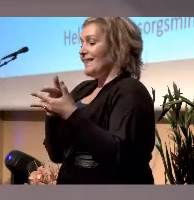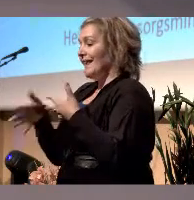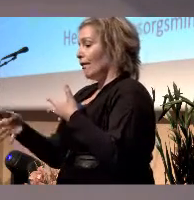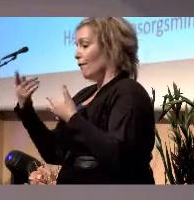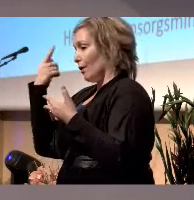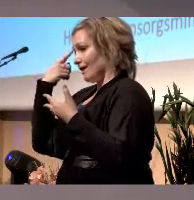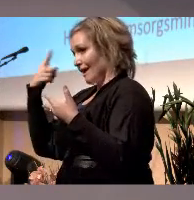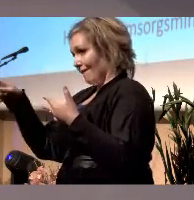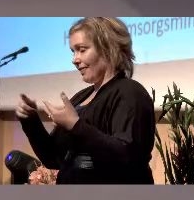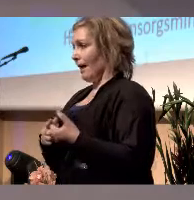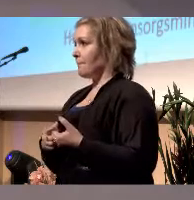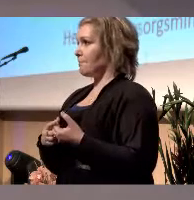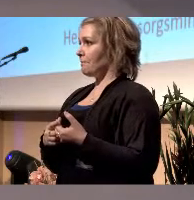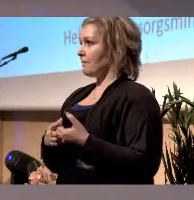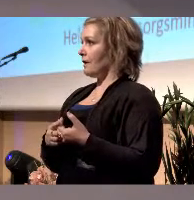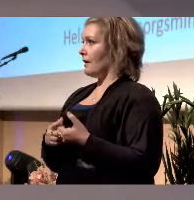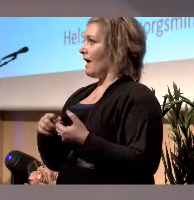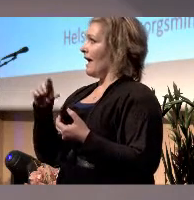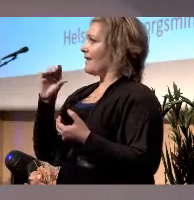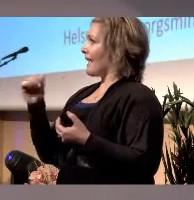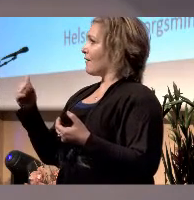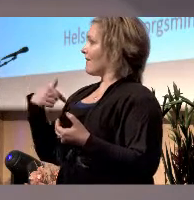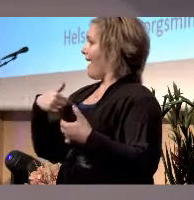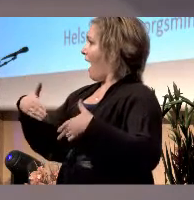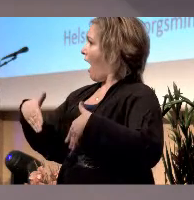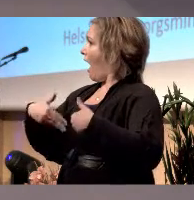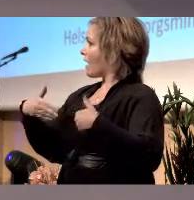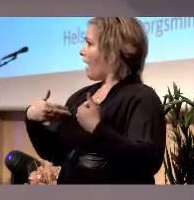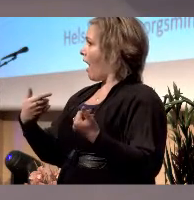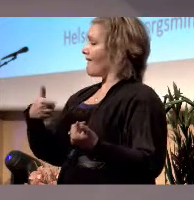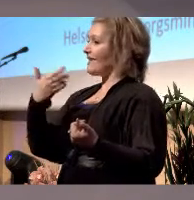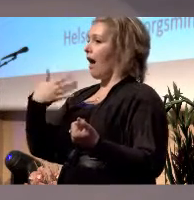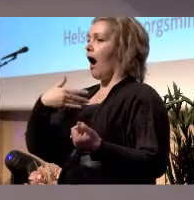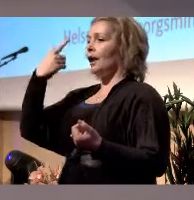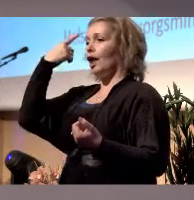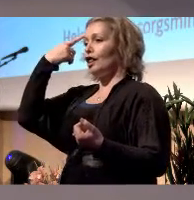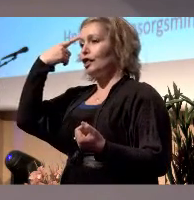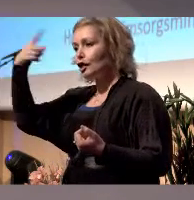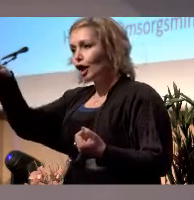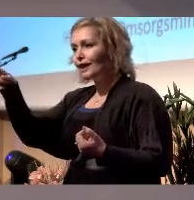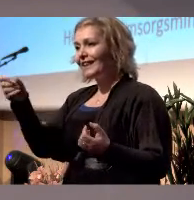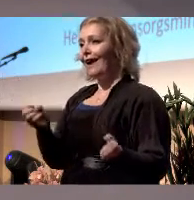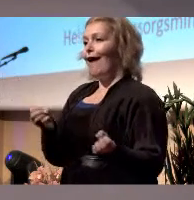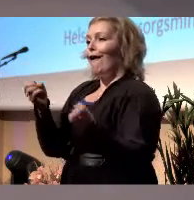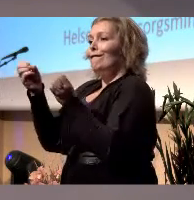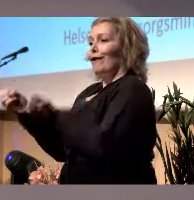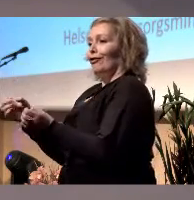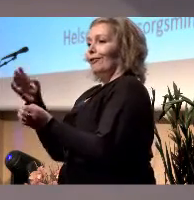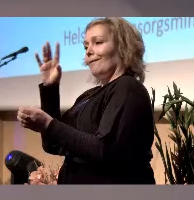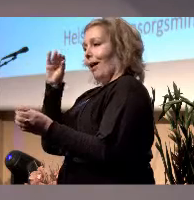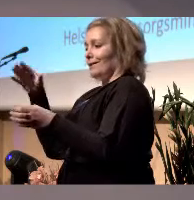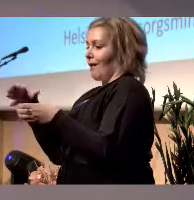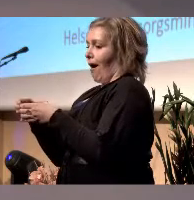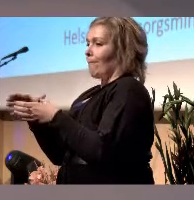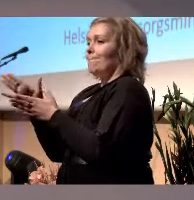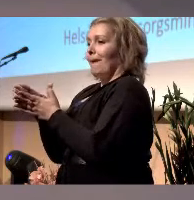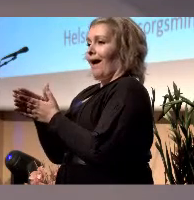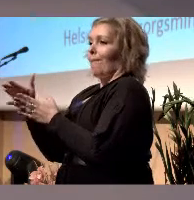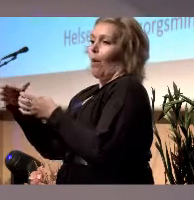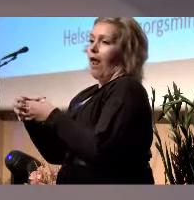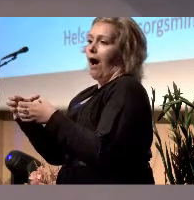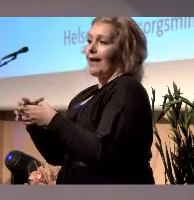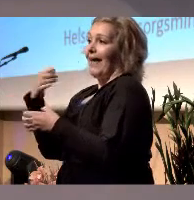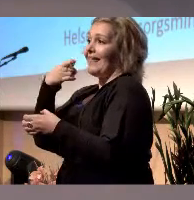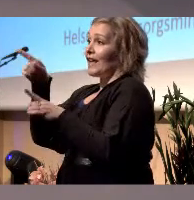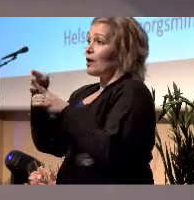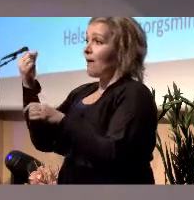gjennomføringsevne. Derfor er jeg glad for at vi har dyktige flyttemannskaper på laget. Dere